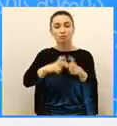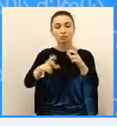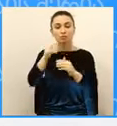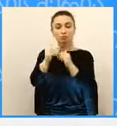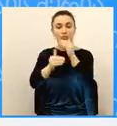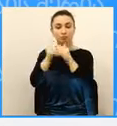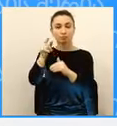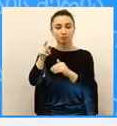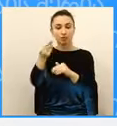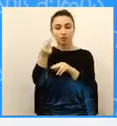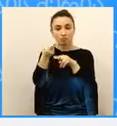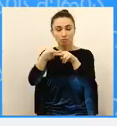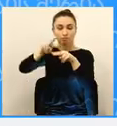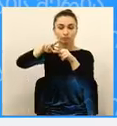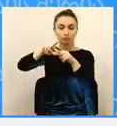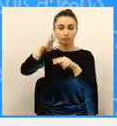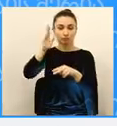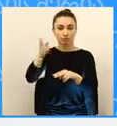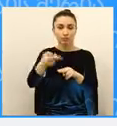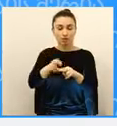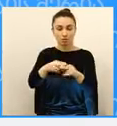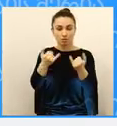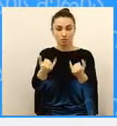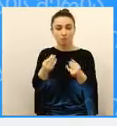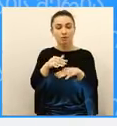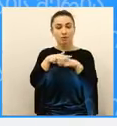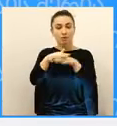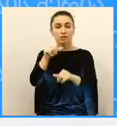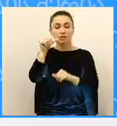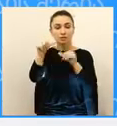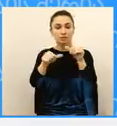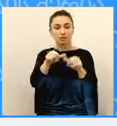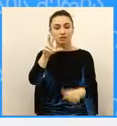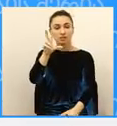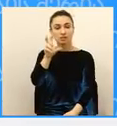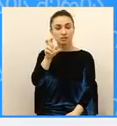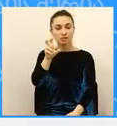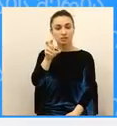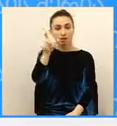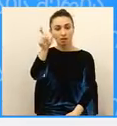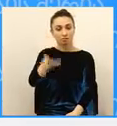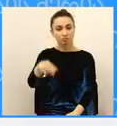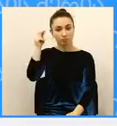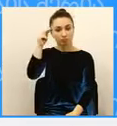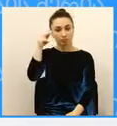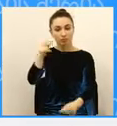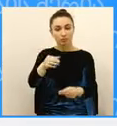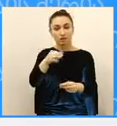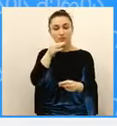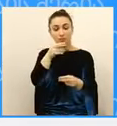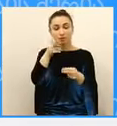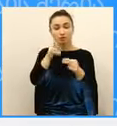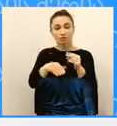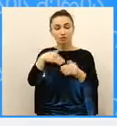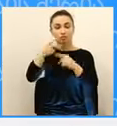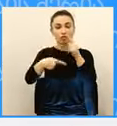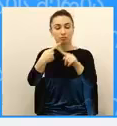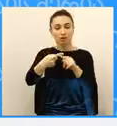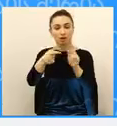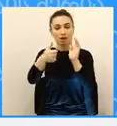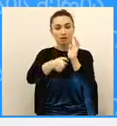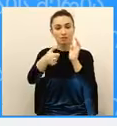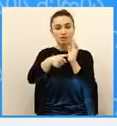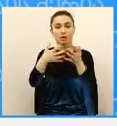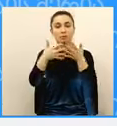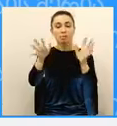მაგისტრატების რაოდენობა გაორმაგდება. Ამჟამად ფინანსდება წლიურად 300 Magistranti დასრულებების შედეგად 600-ზე